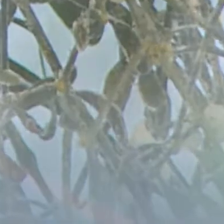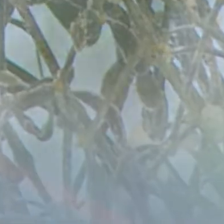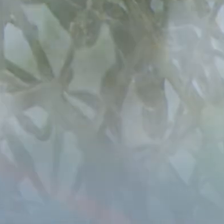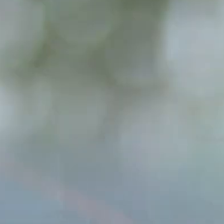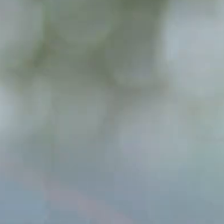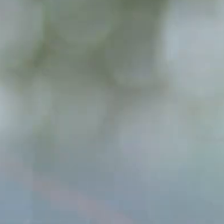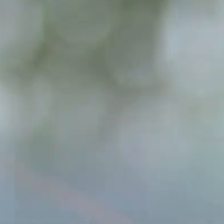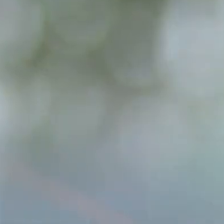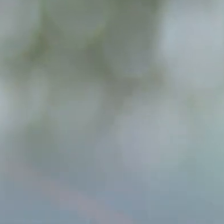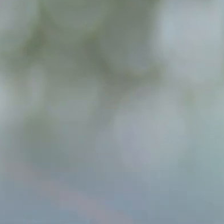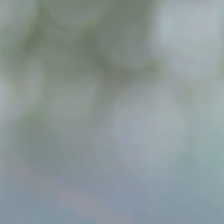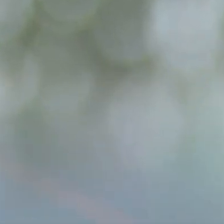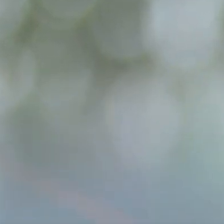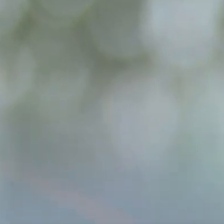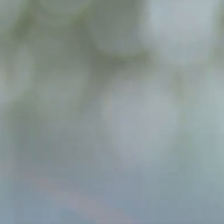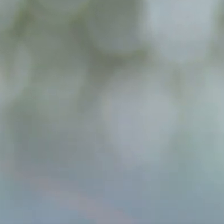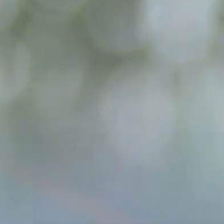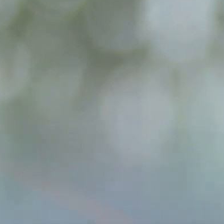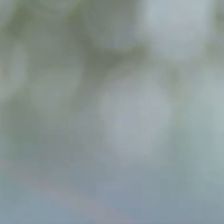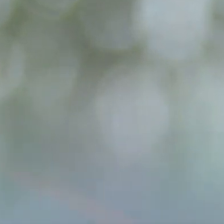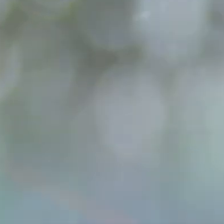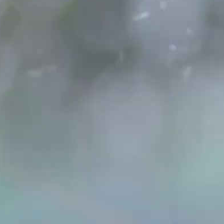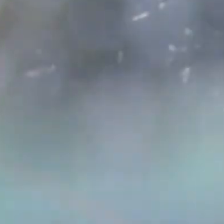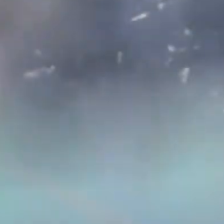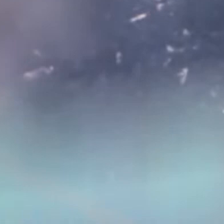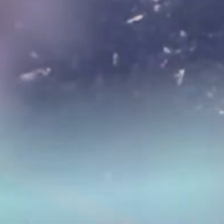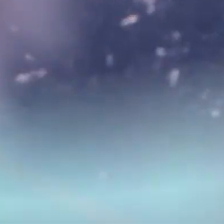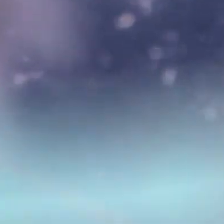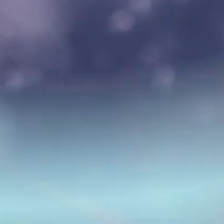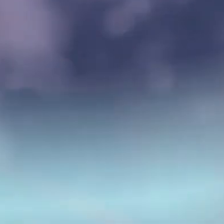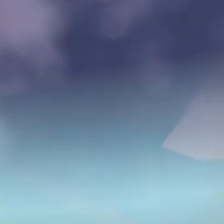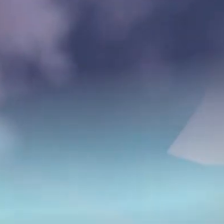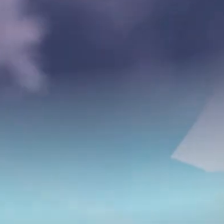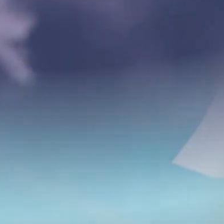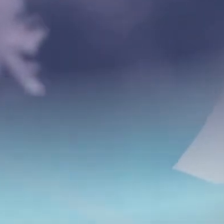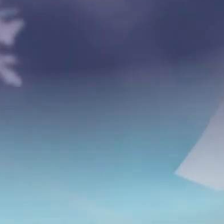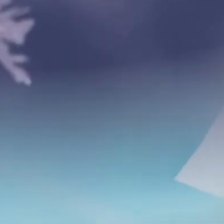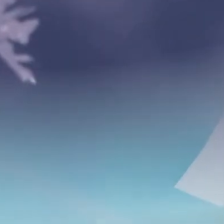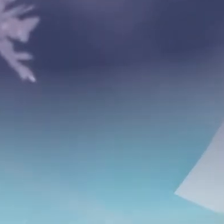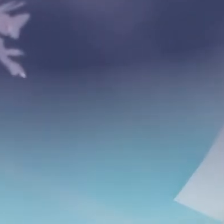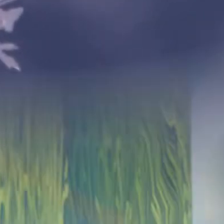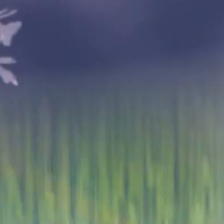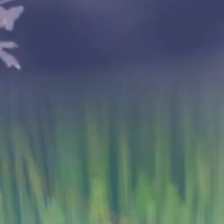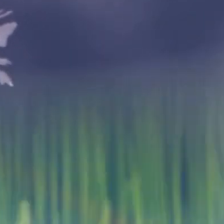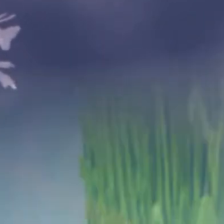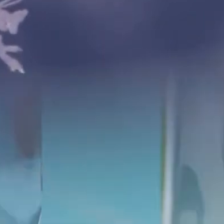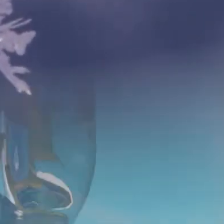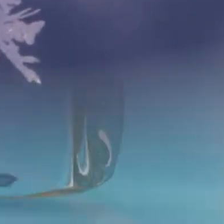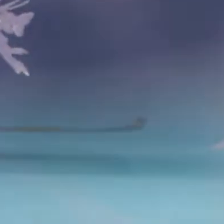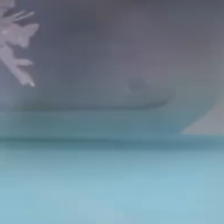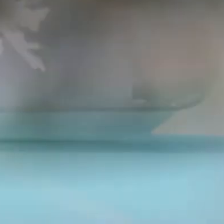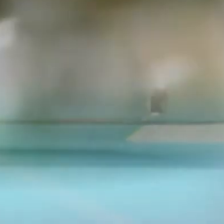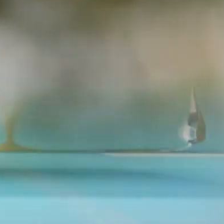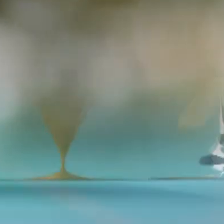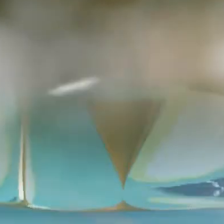Геомагнитная ситуация в субботу 12 лютого будет довольно сприяльной. Солнечная активность не перевысит узровню невеликих